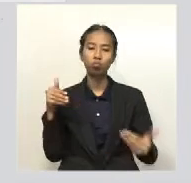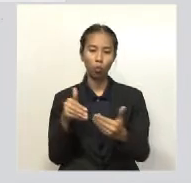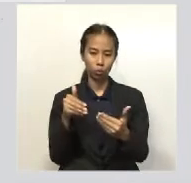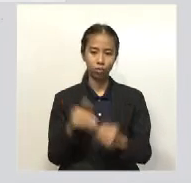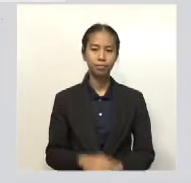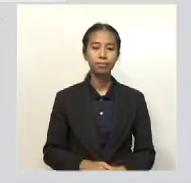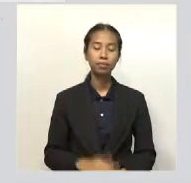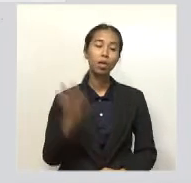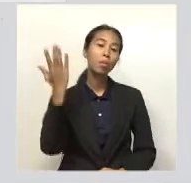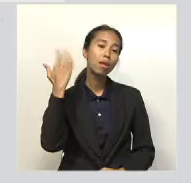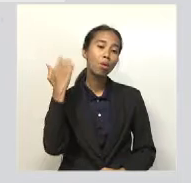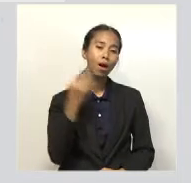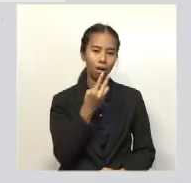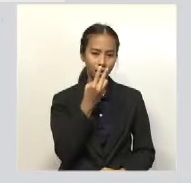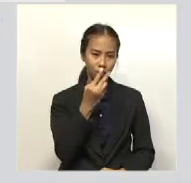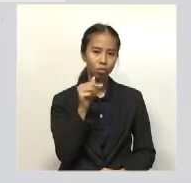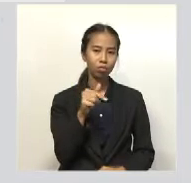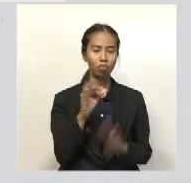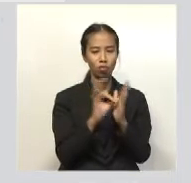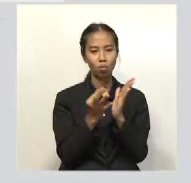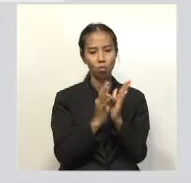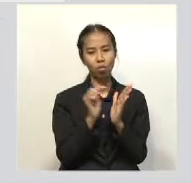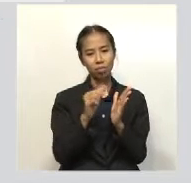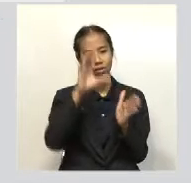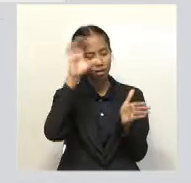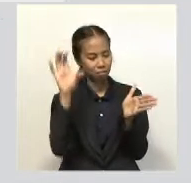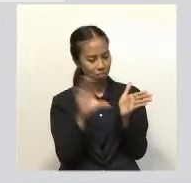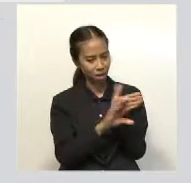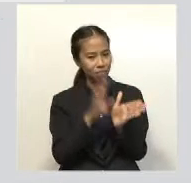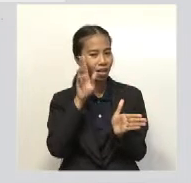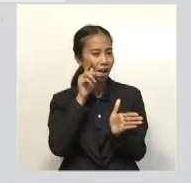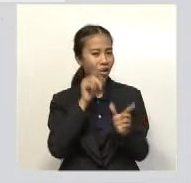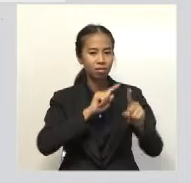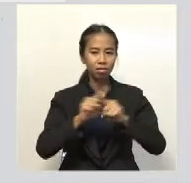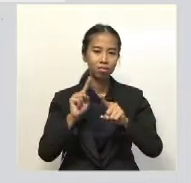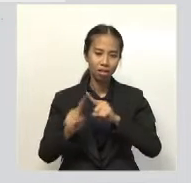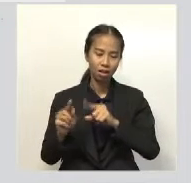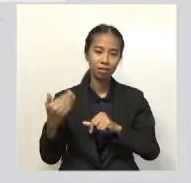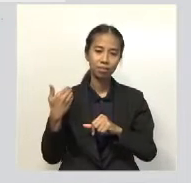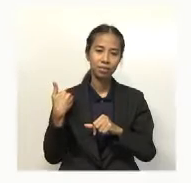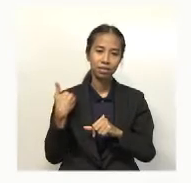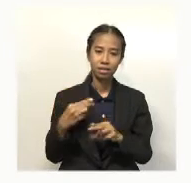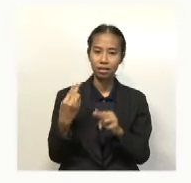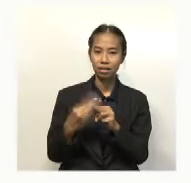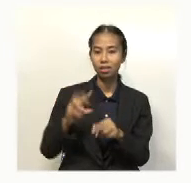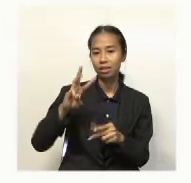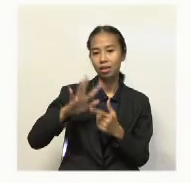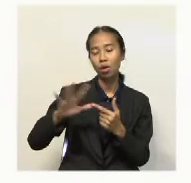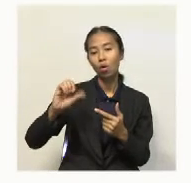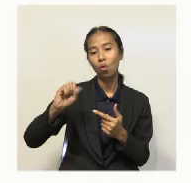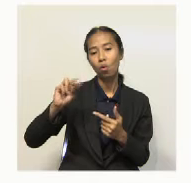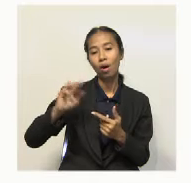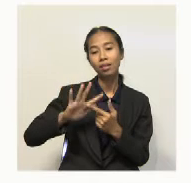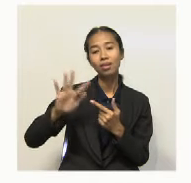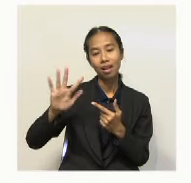นี้ผมดูจากเพจท่านนายกนะครับก็มีภาพนักข่าวหลายท่านนะครับที่สำคัญนะฮะมีพี่วาสนาพี่เล็กวาสนานาน่วมนะ